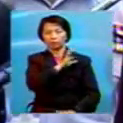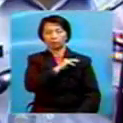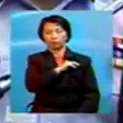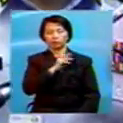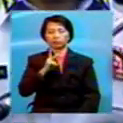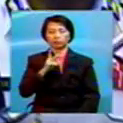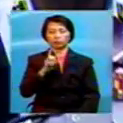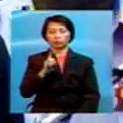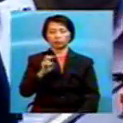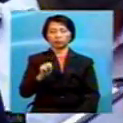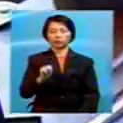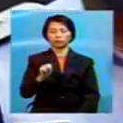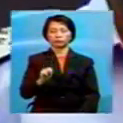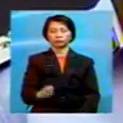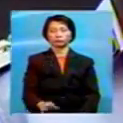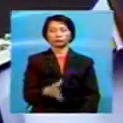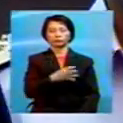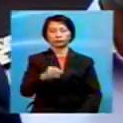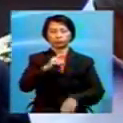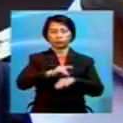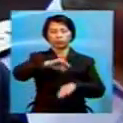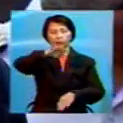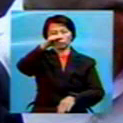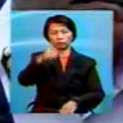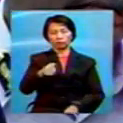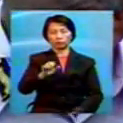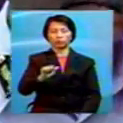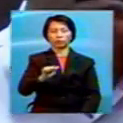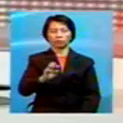Negeri Datuk Seri dr Ahmad Zahid Hamidi di bukit